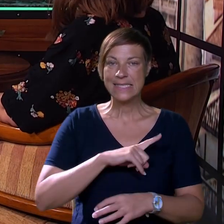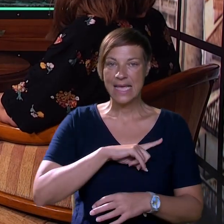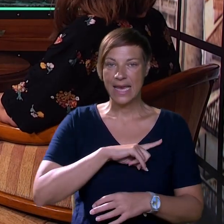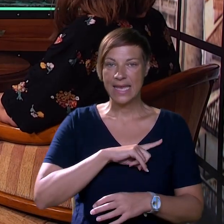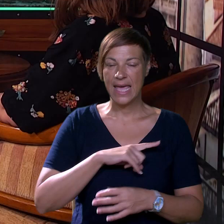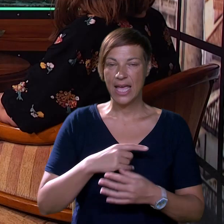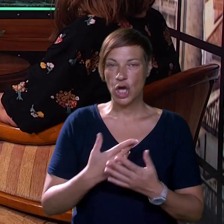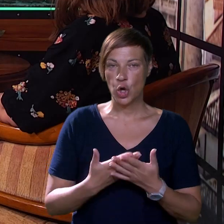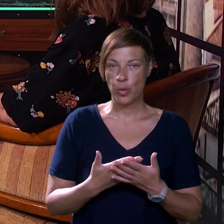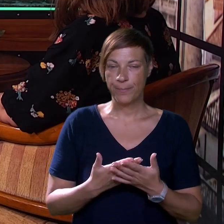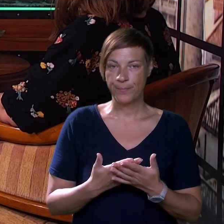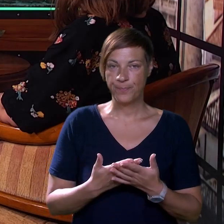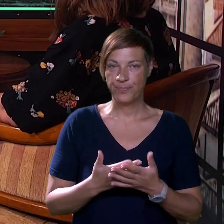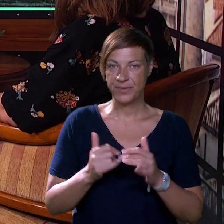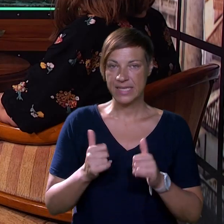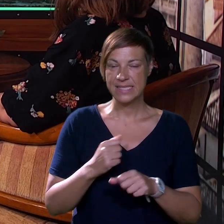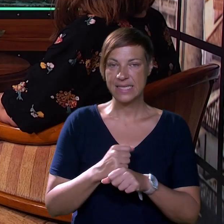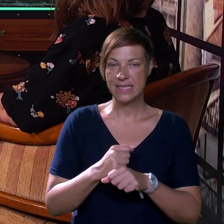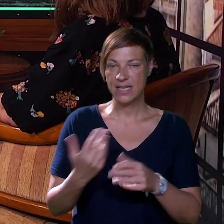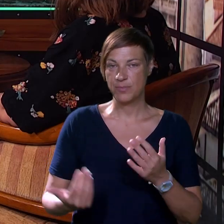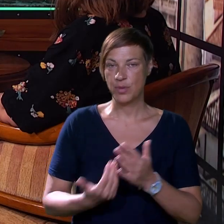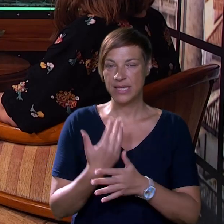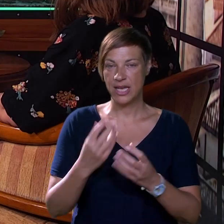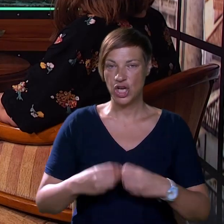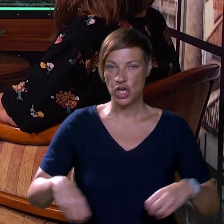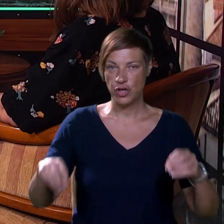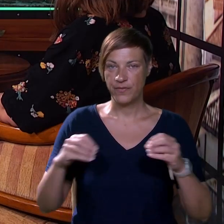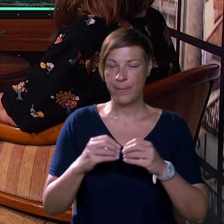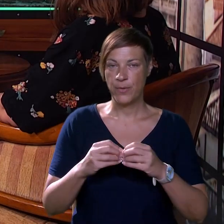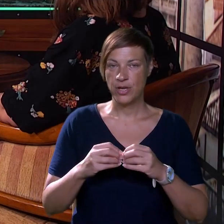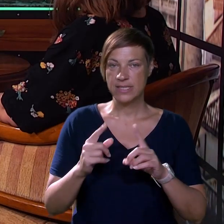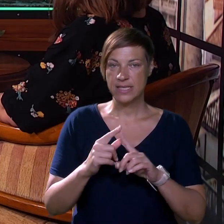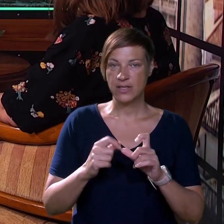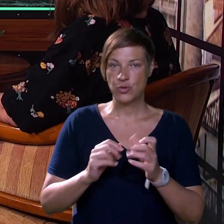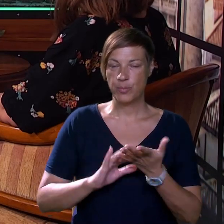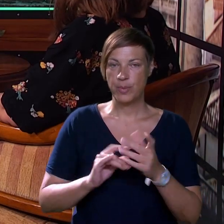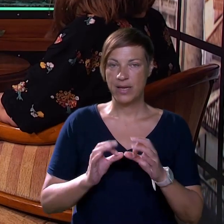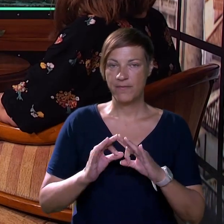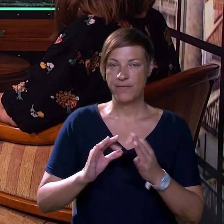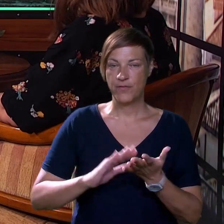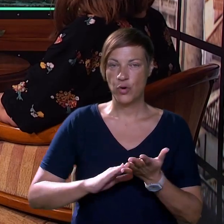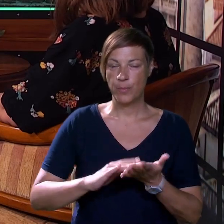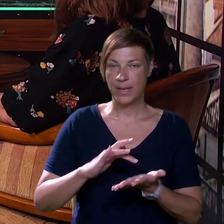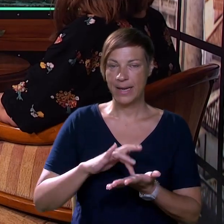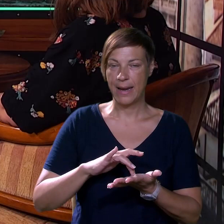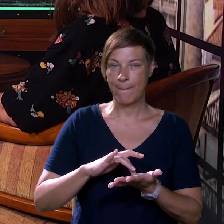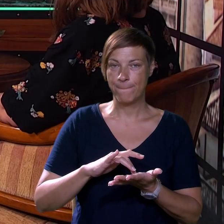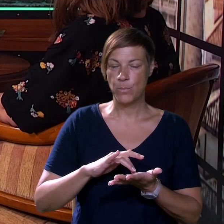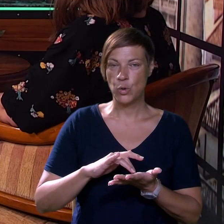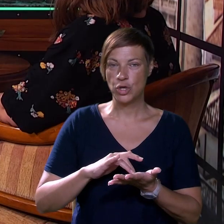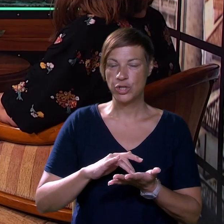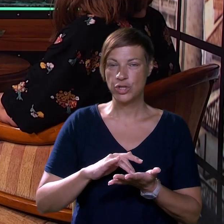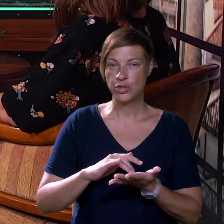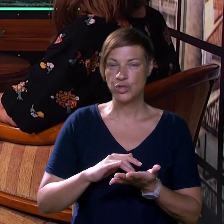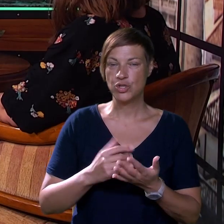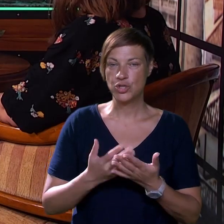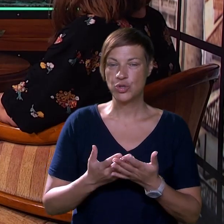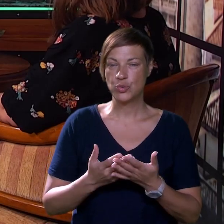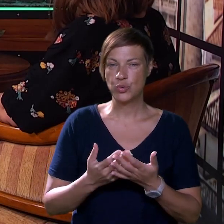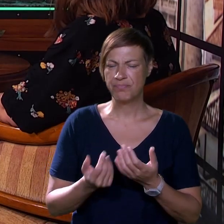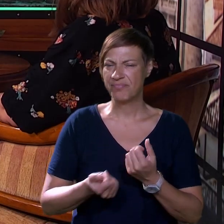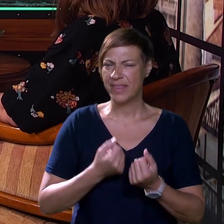Rijeka, sada radimo jedan novi projekt sa KB Dubrava na području pacinga,